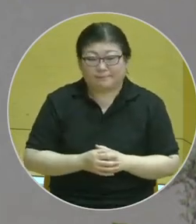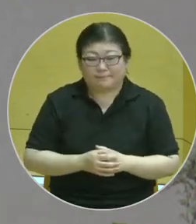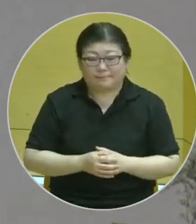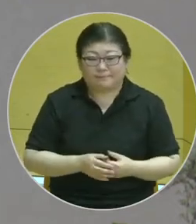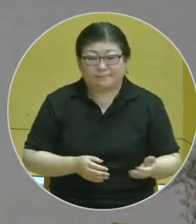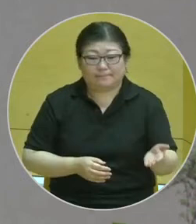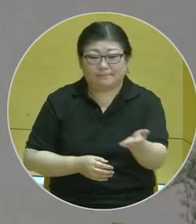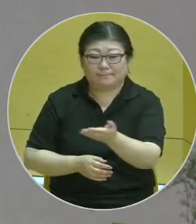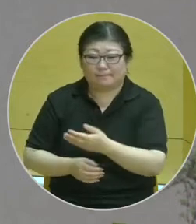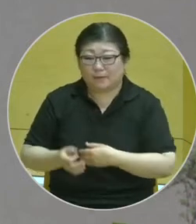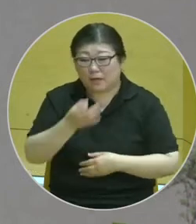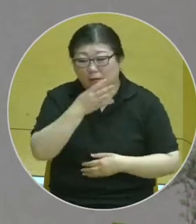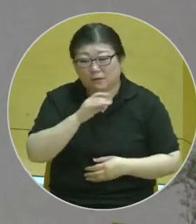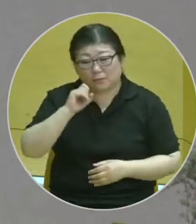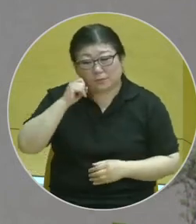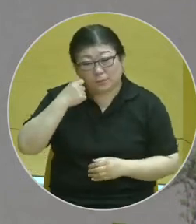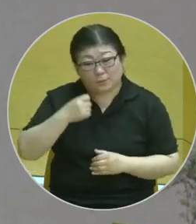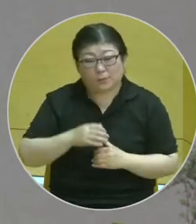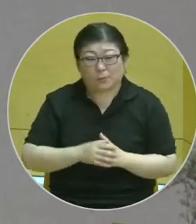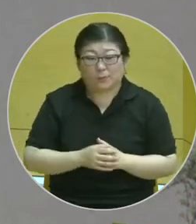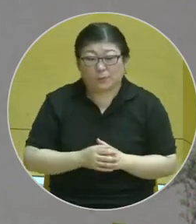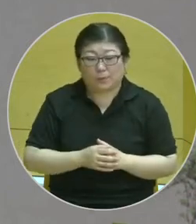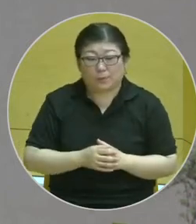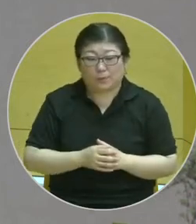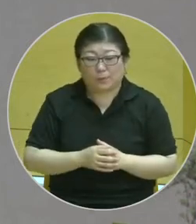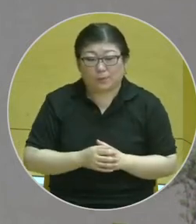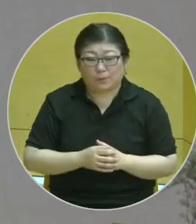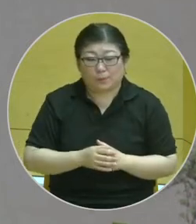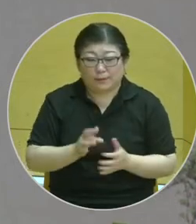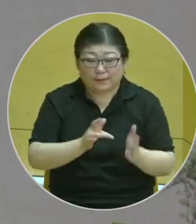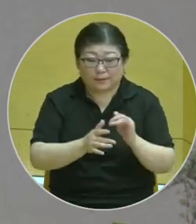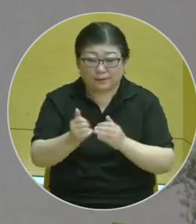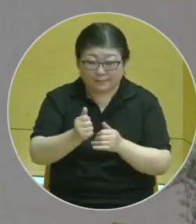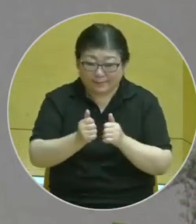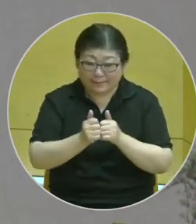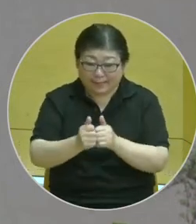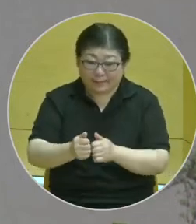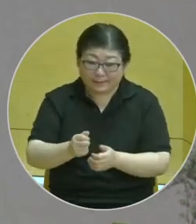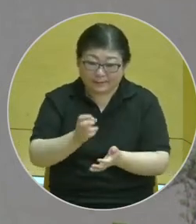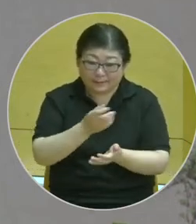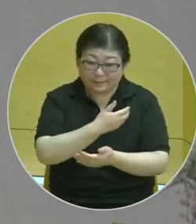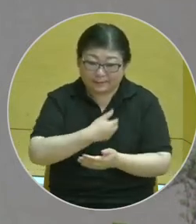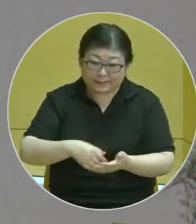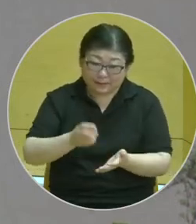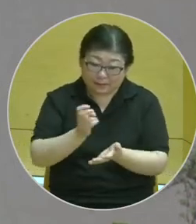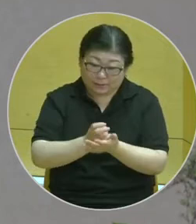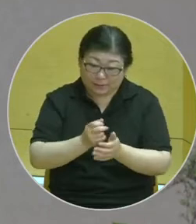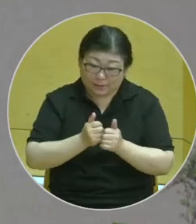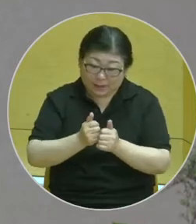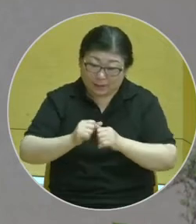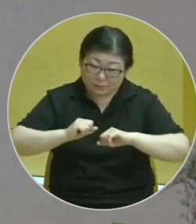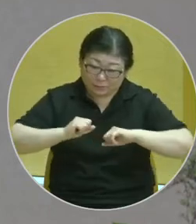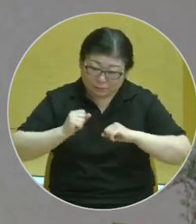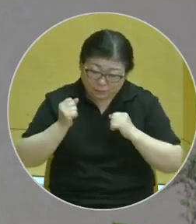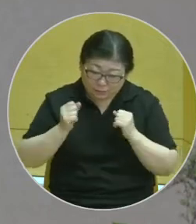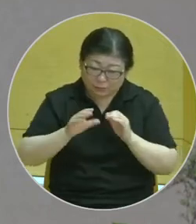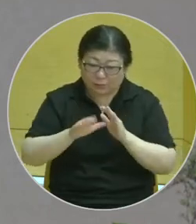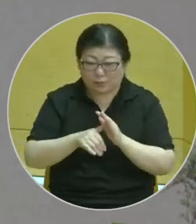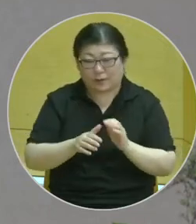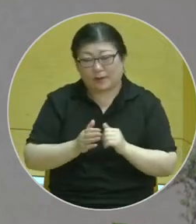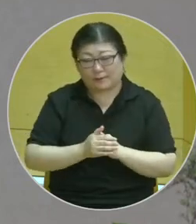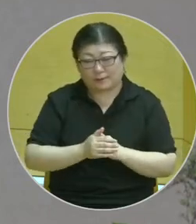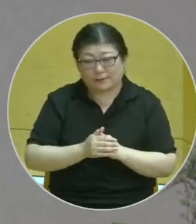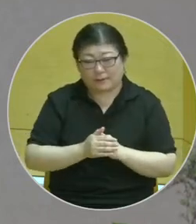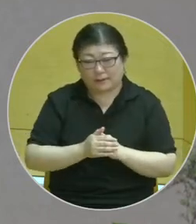여러분 힘들고 어려워도 예수 그리스도를 따르는 제자의 도리를 따라 순종할 때 우리는 뜻밖의 하나님의 은혜를